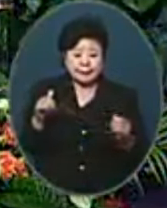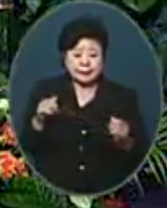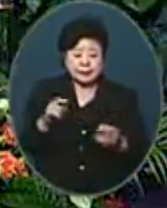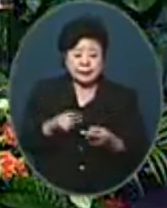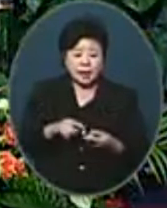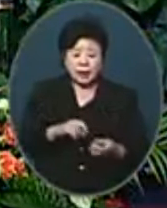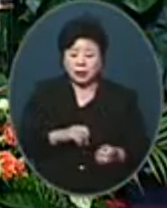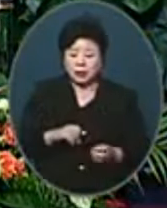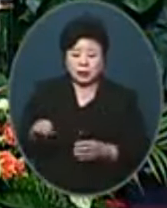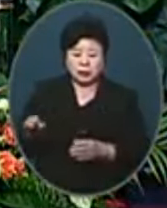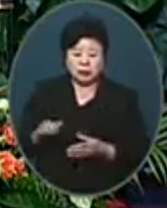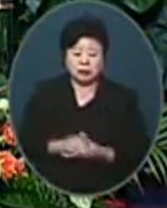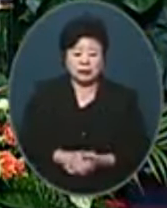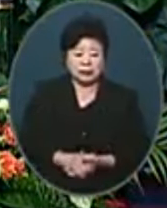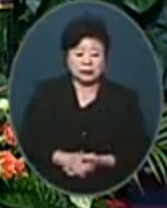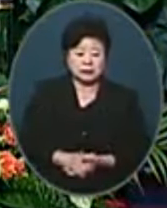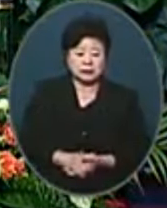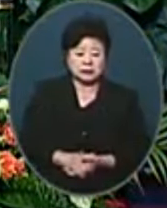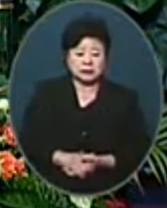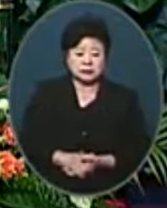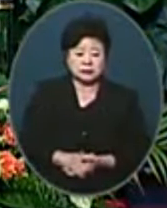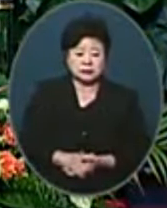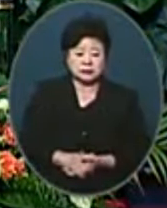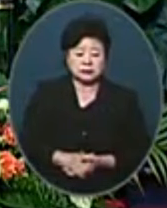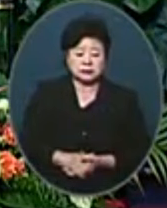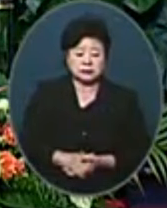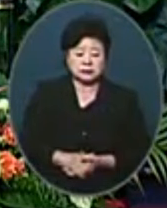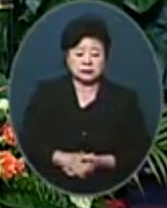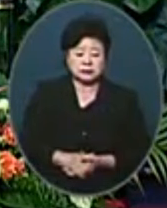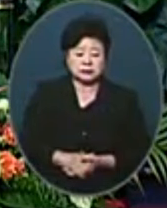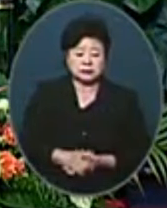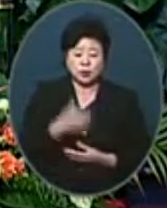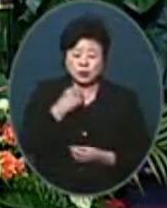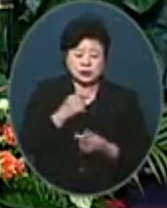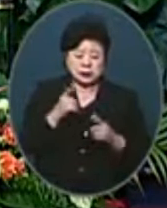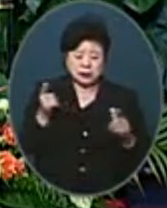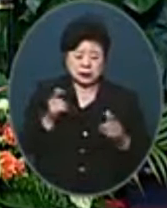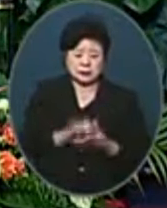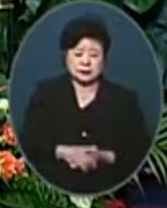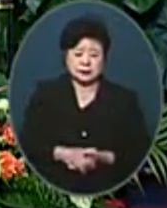방치하고 내버려 두는 것을 원치 않습니다.